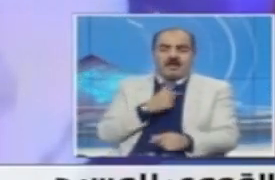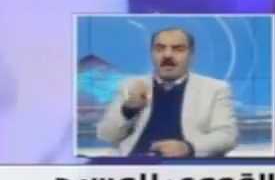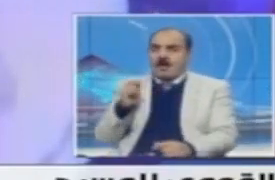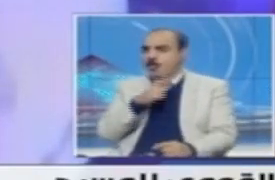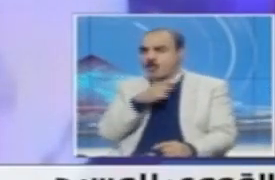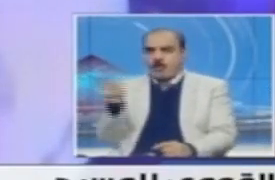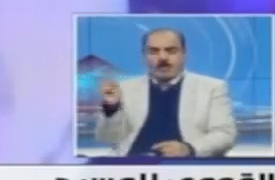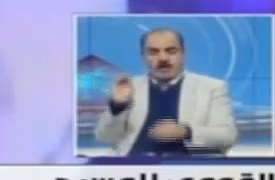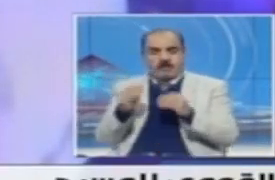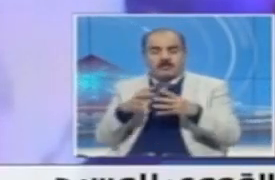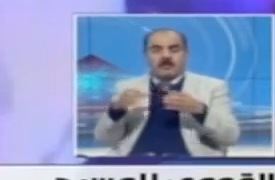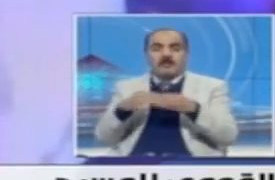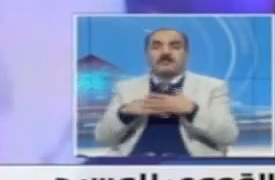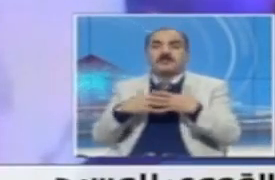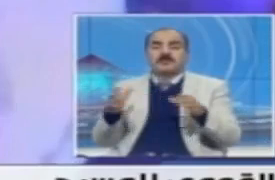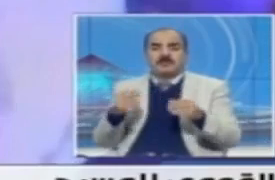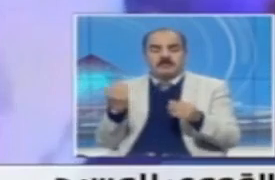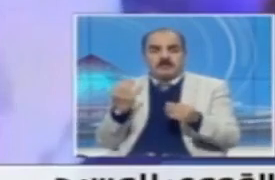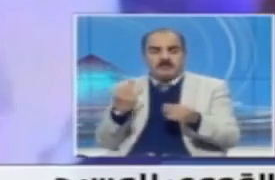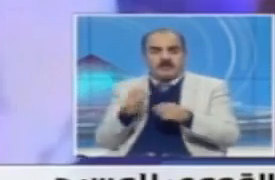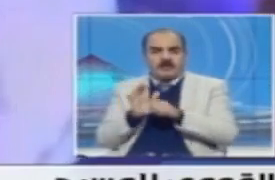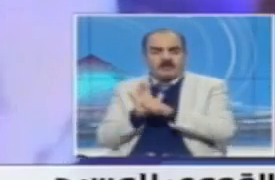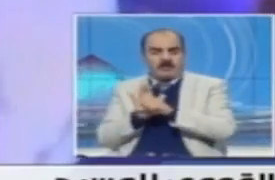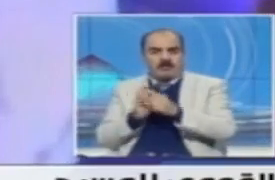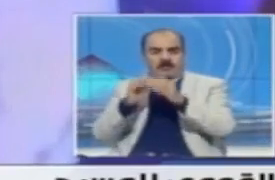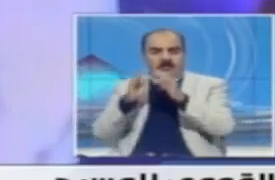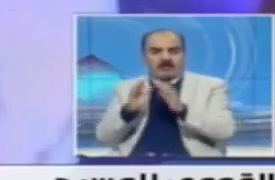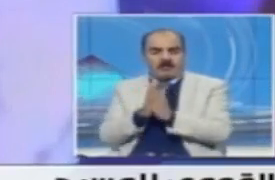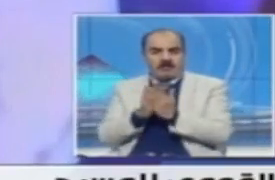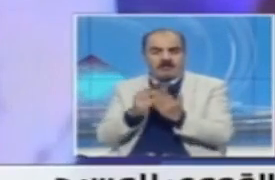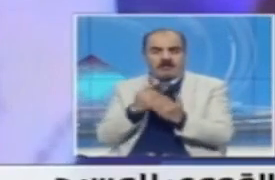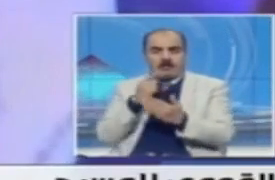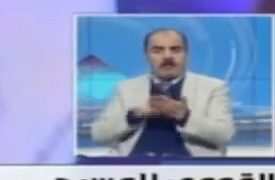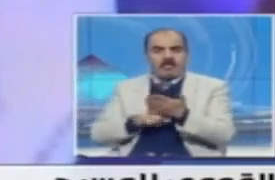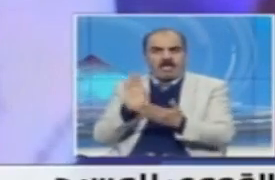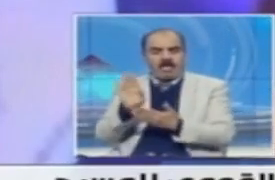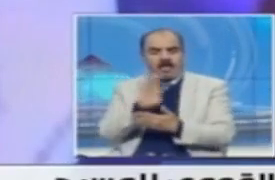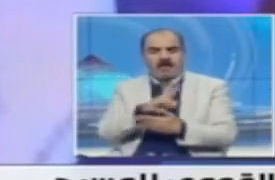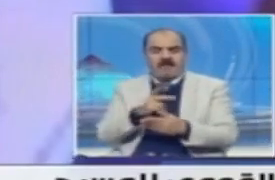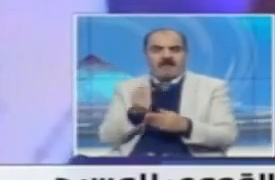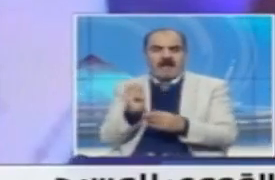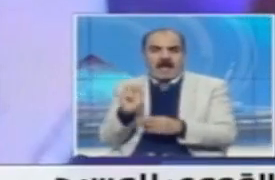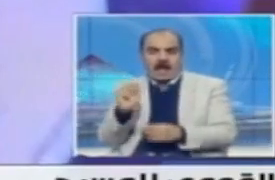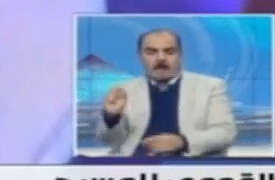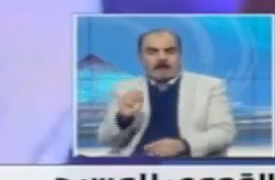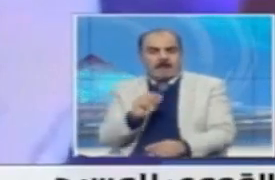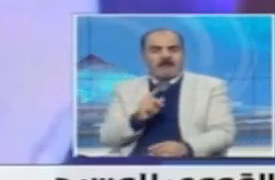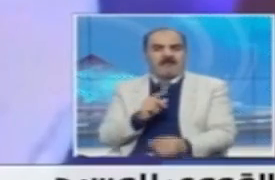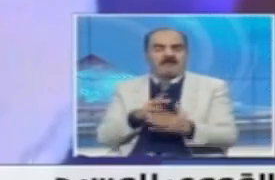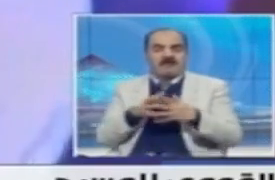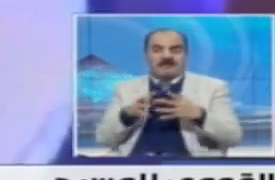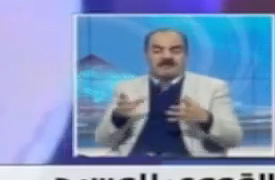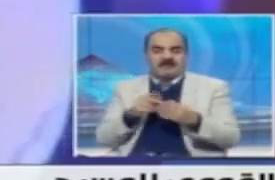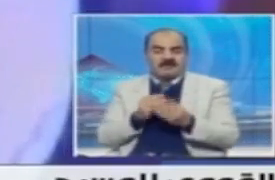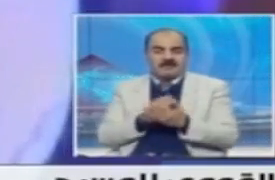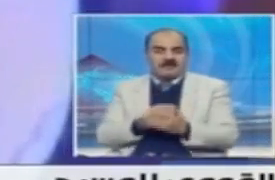يضم مجموعة من المقتنيات الشخصية مثل الباسبور أو البطاقة الشخصية أو القلم الخاص بالفنان، أيضا مجموعة